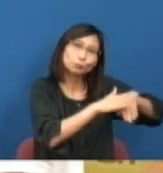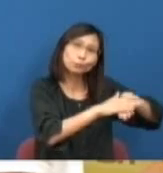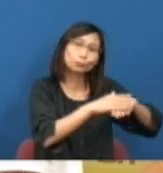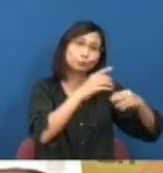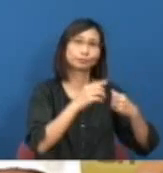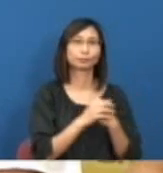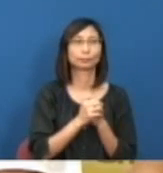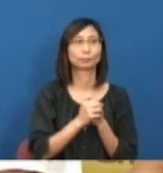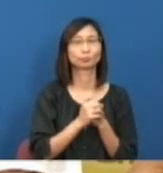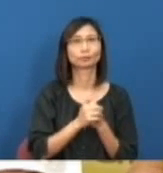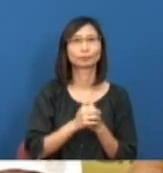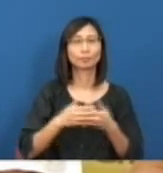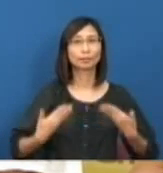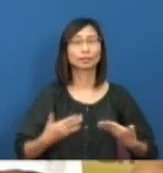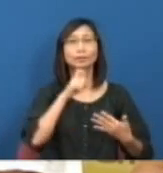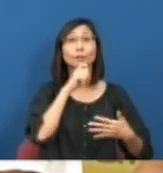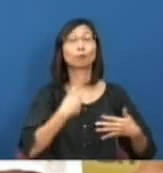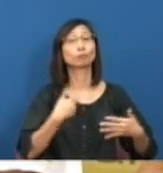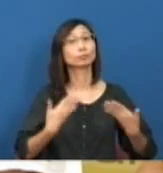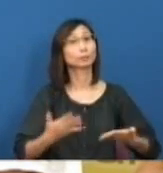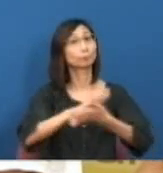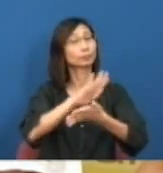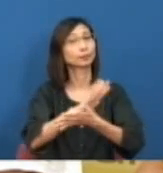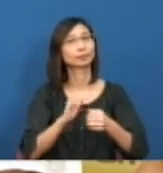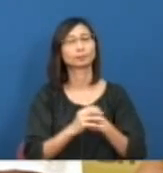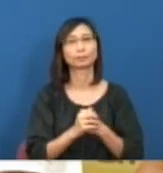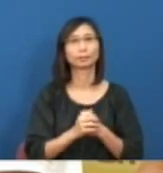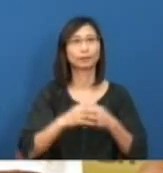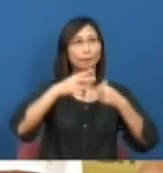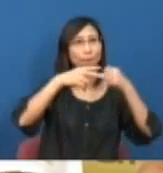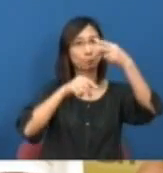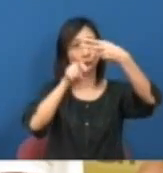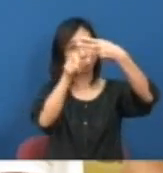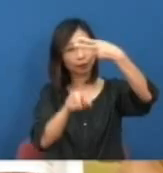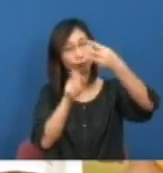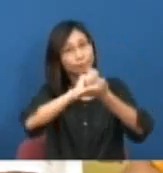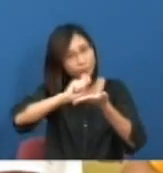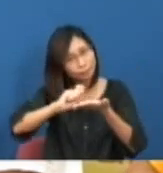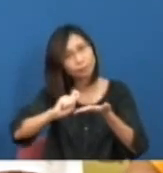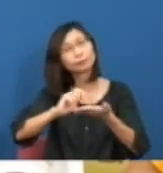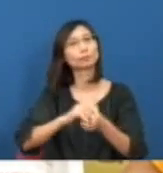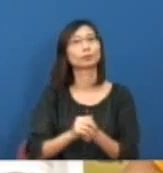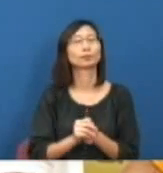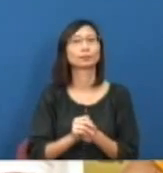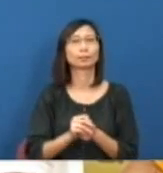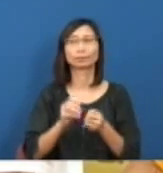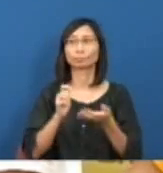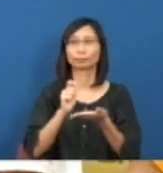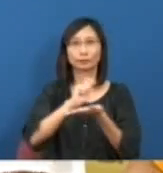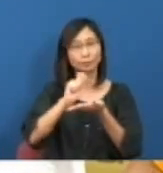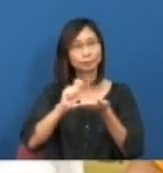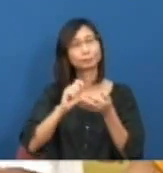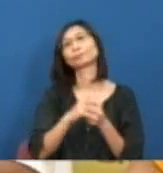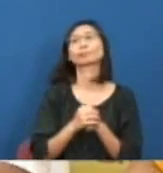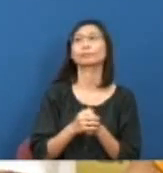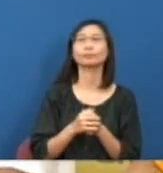喺今年明報月刊嘅二月寫嘅一篇傑作，咁可